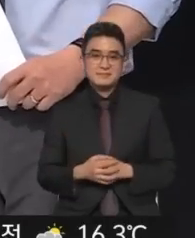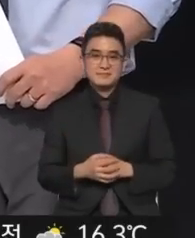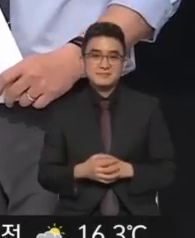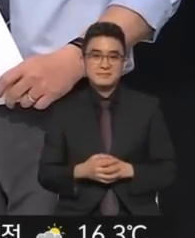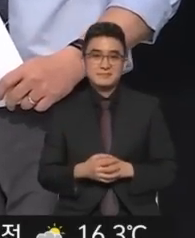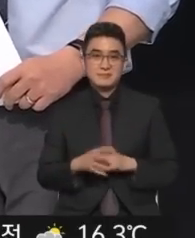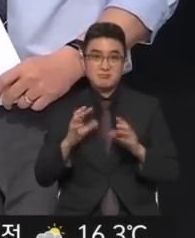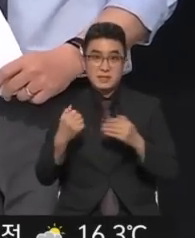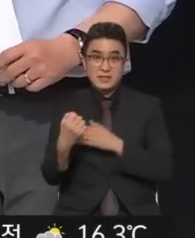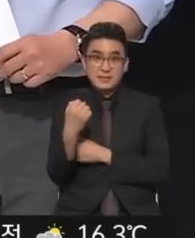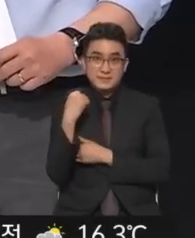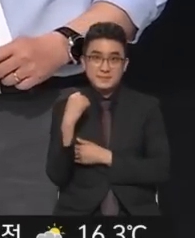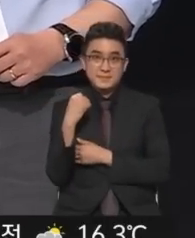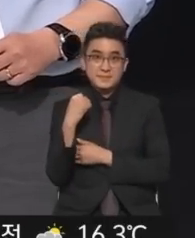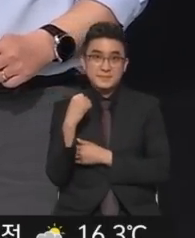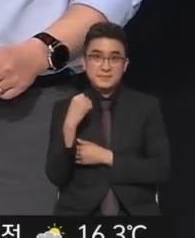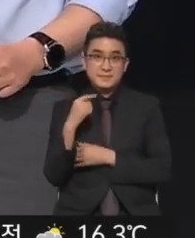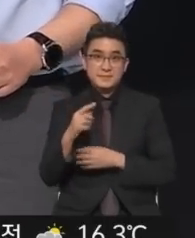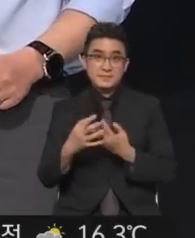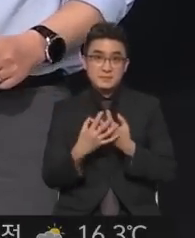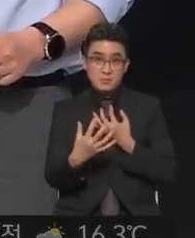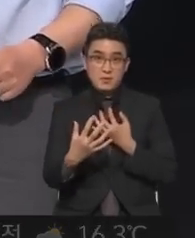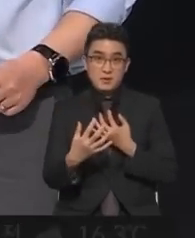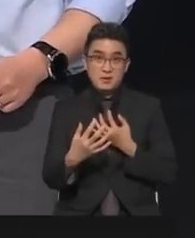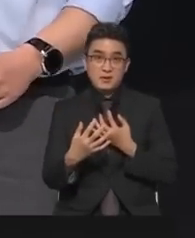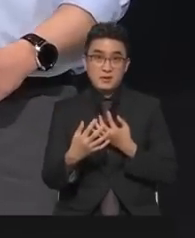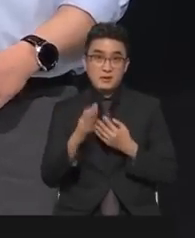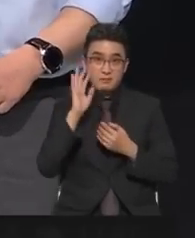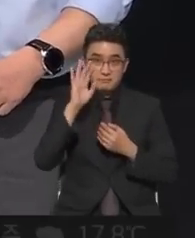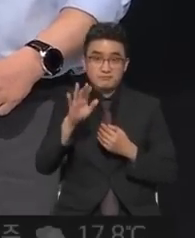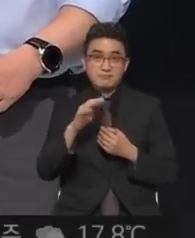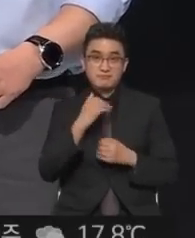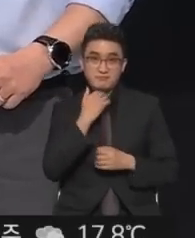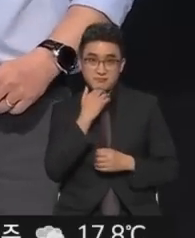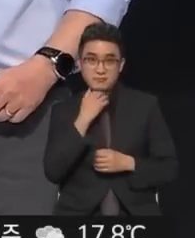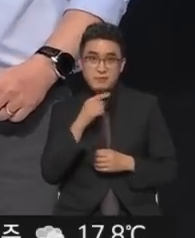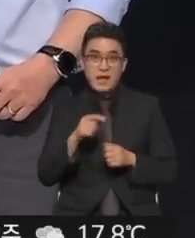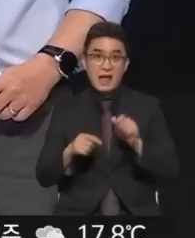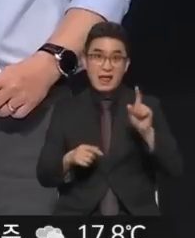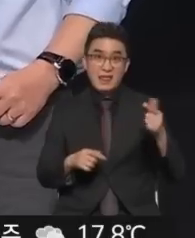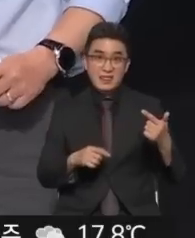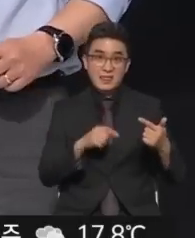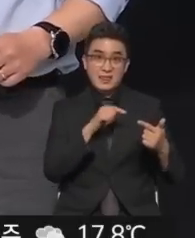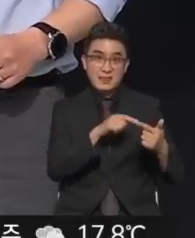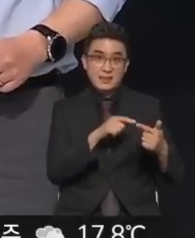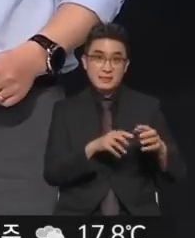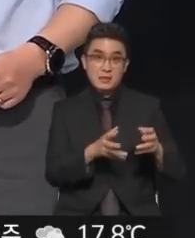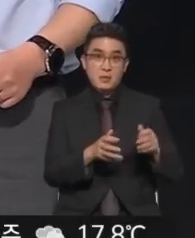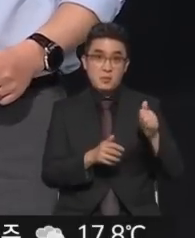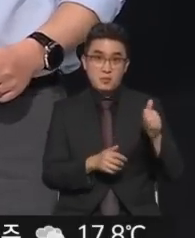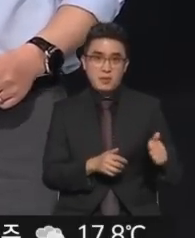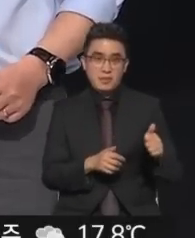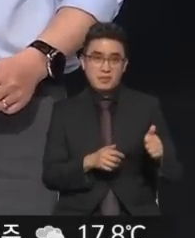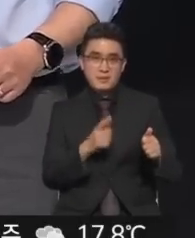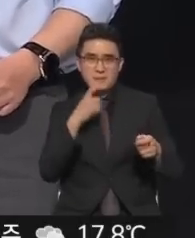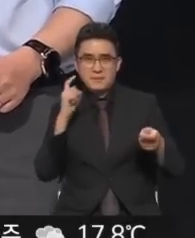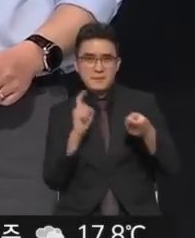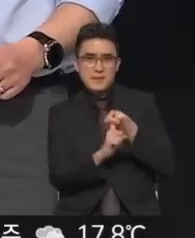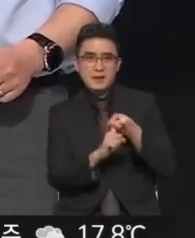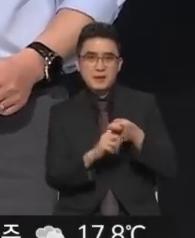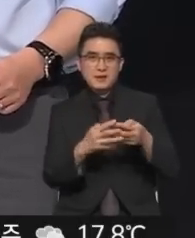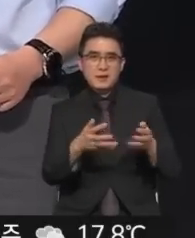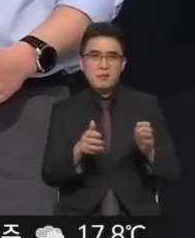국민의힘 전대를 앞두고 한 장관의 이름까지 오르내리는 이유. 아직까지 윤심에 쏙 드는